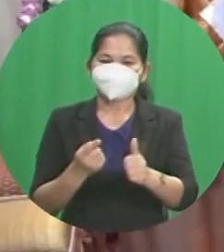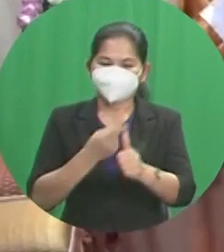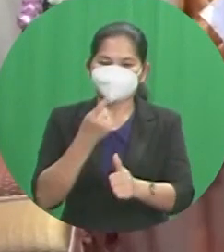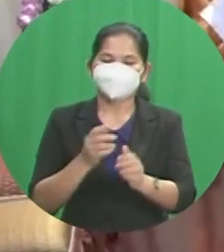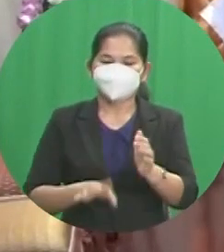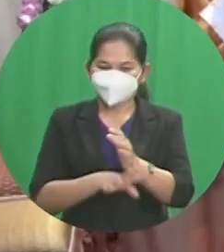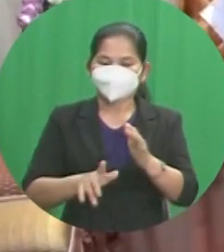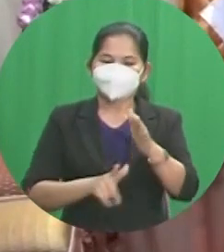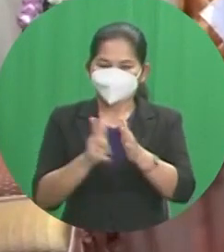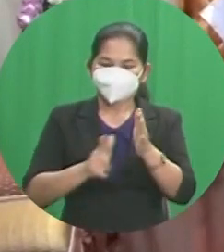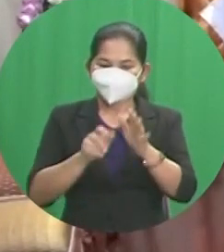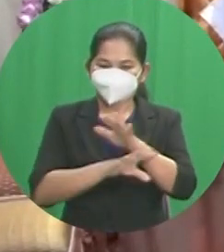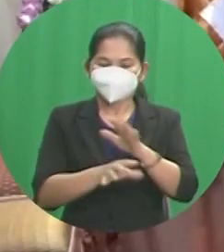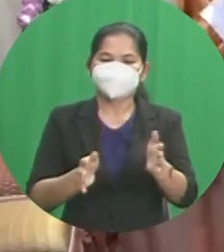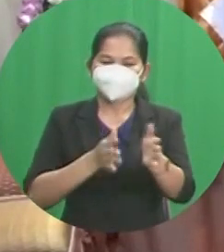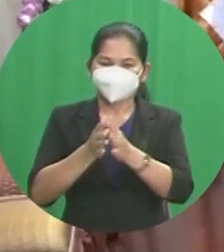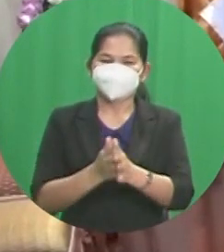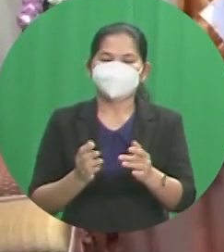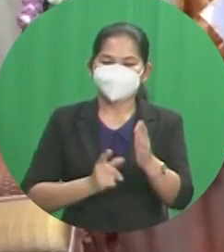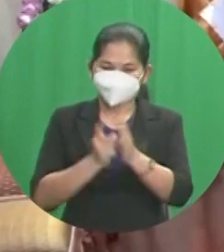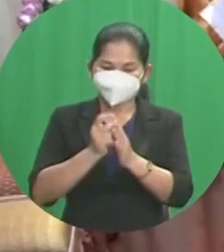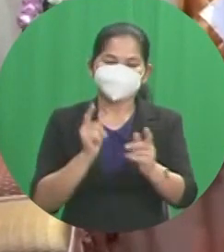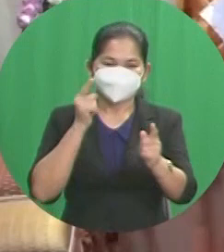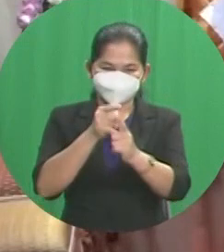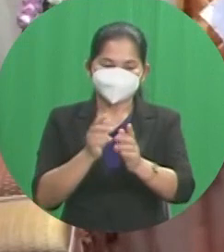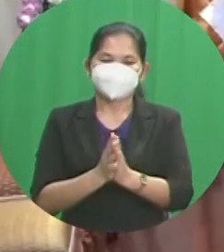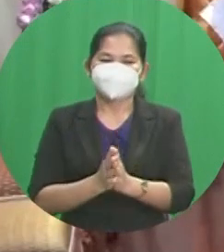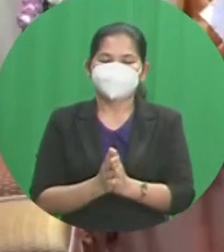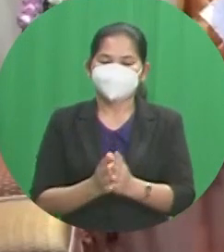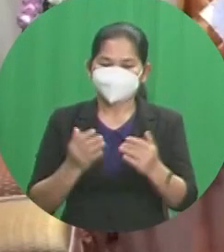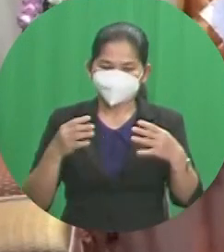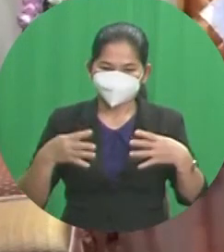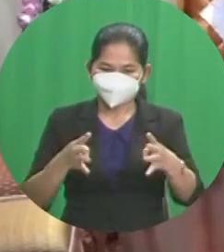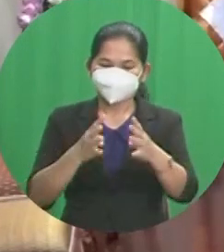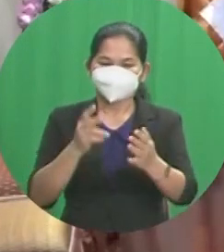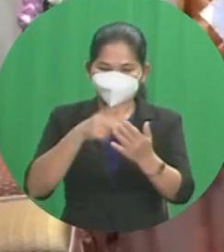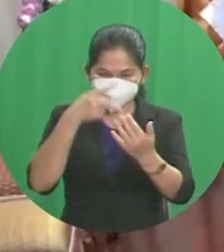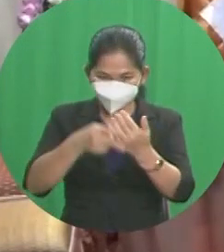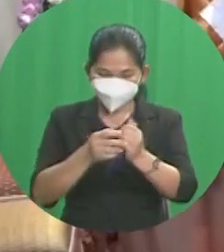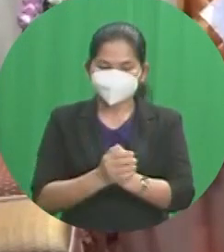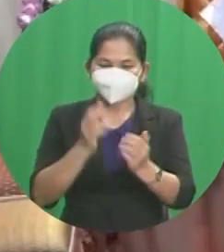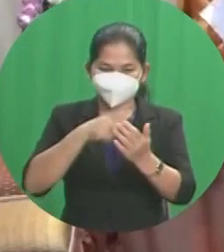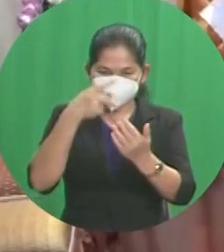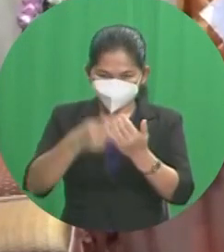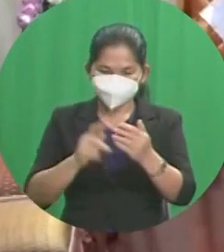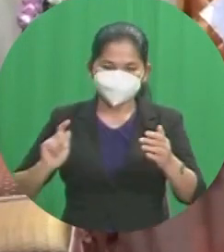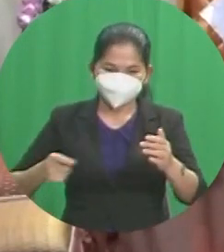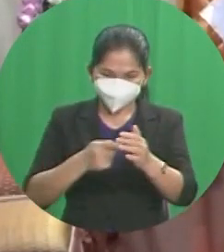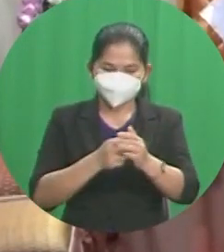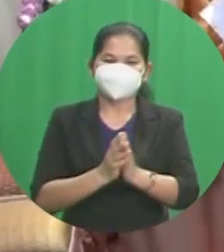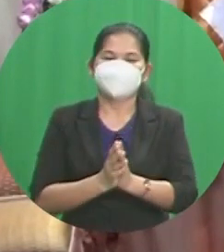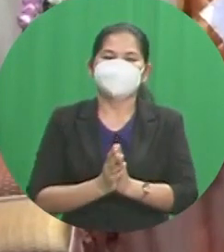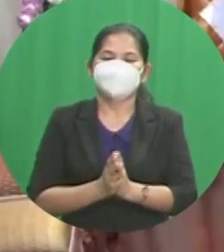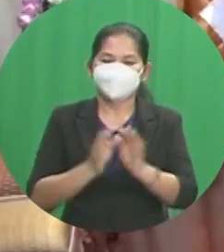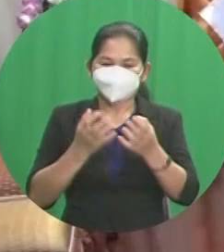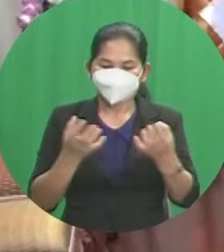ថម្ភនៅថ្នាក់ខេត្តដើម្បីសម្របសម្រួលការអនុវត្តគោលនយោបាយយុទ្ធសាស្ត្រកម្មវិធីនិងគម្រោងនានាដែលពាក់ព័ន្ធទៅនឹងវិស័យ